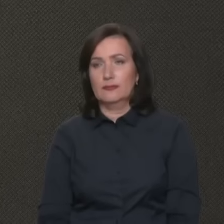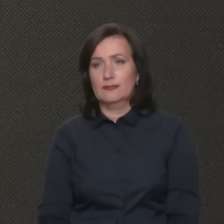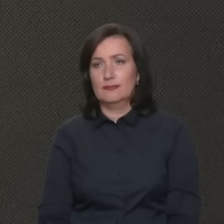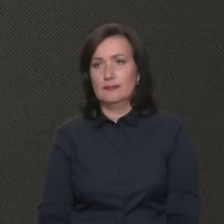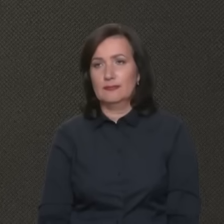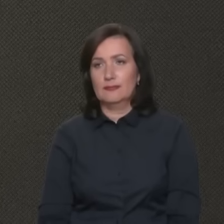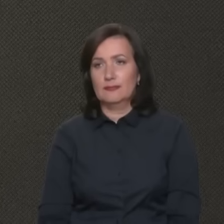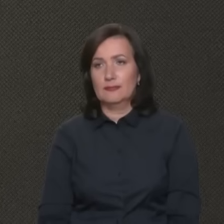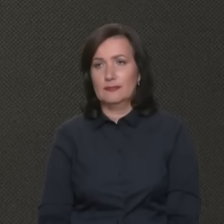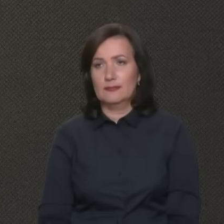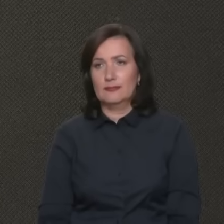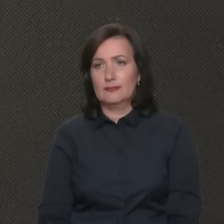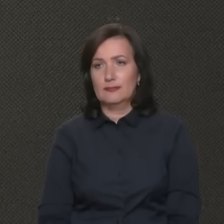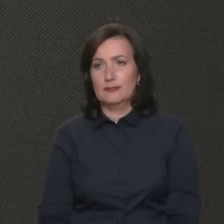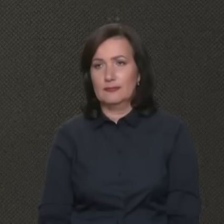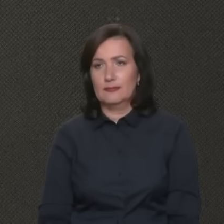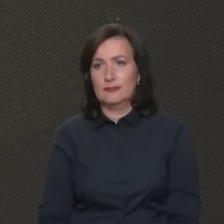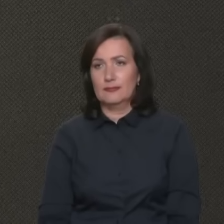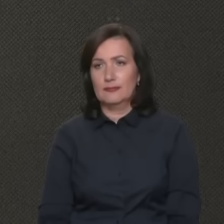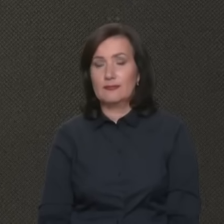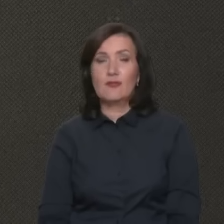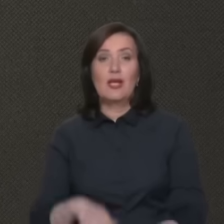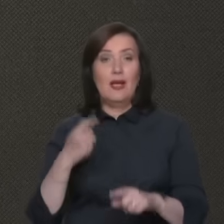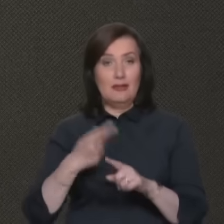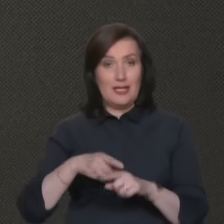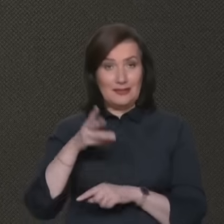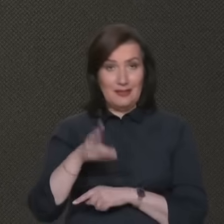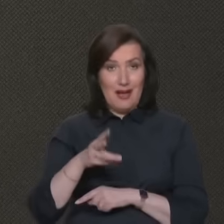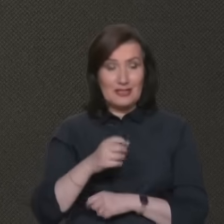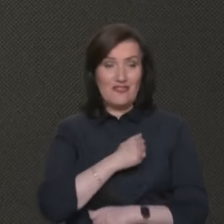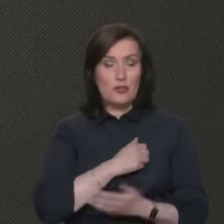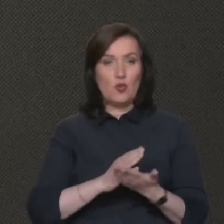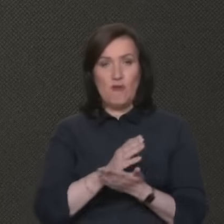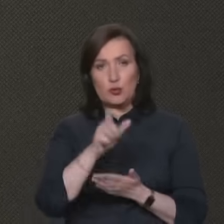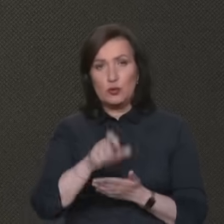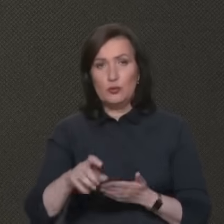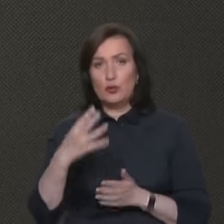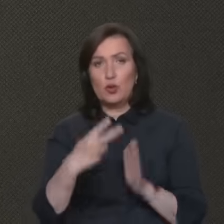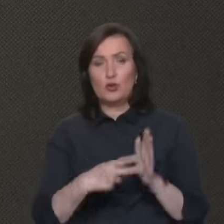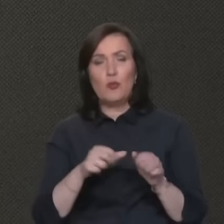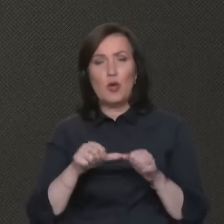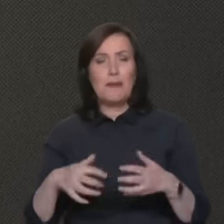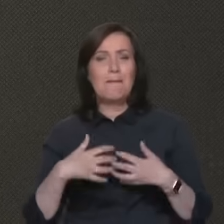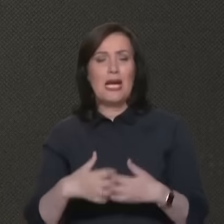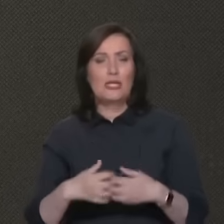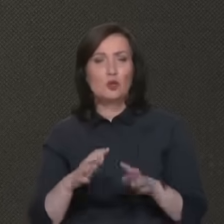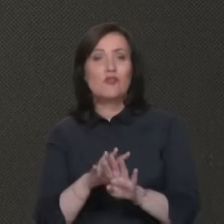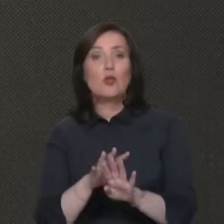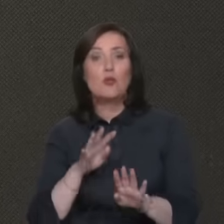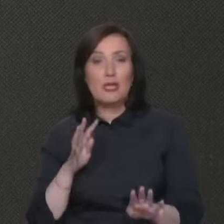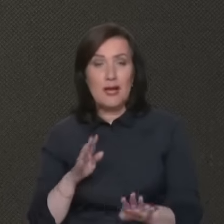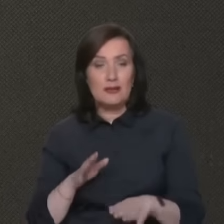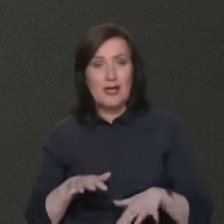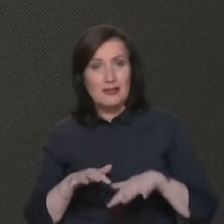друже друже будь ласка на цих кадрах військовослужбовці 47-ї окремої механізованої бригади